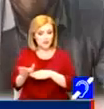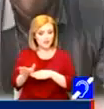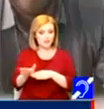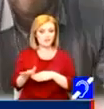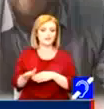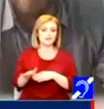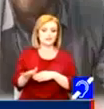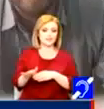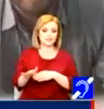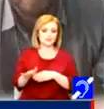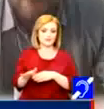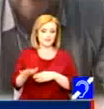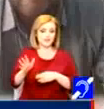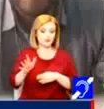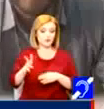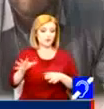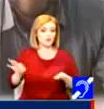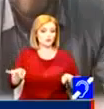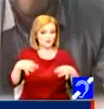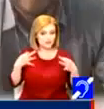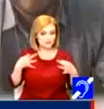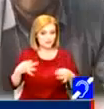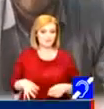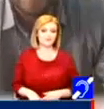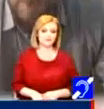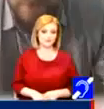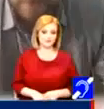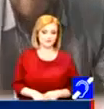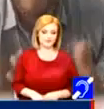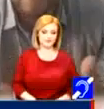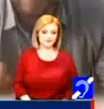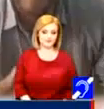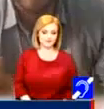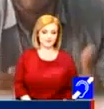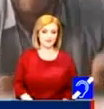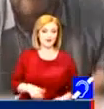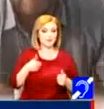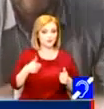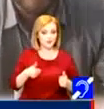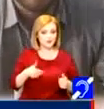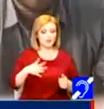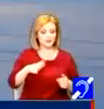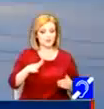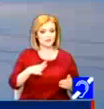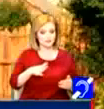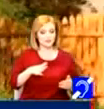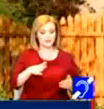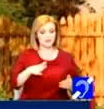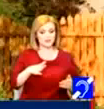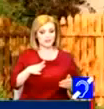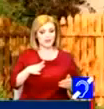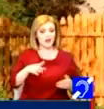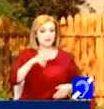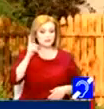națiunilor, țărilor cu culturi complet diferite să vină la masa negocierilor, să discute, să dezbată probleme. Tânărul